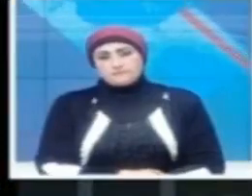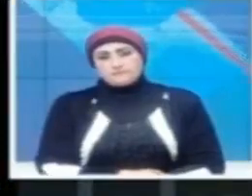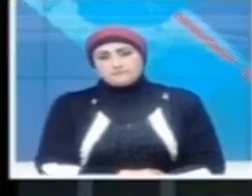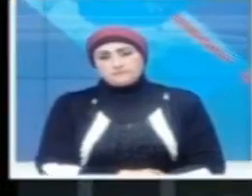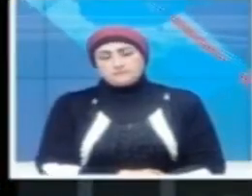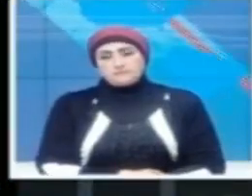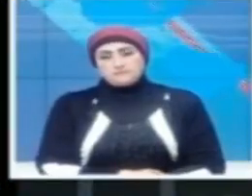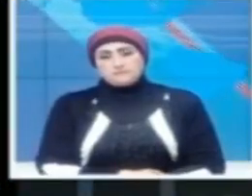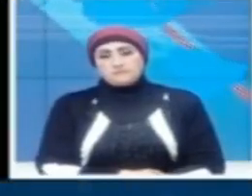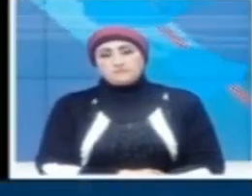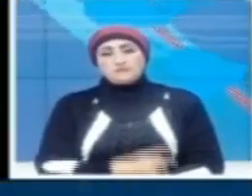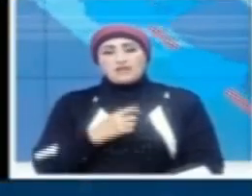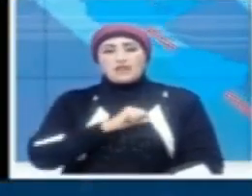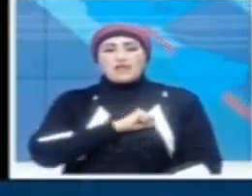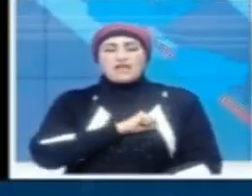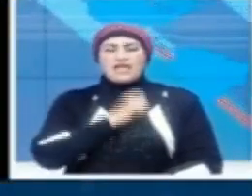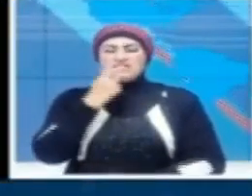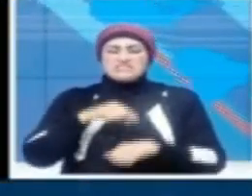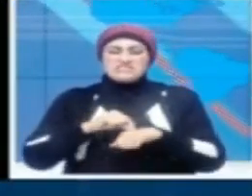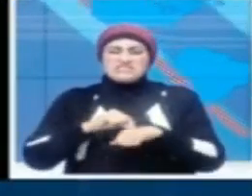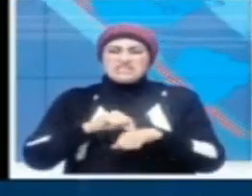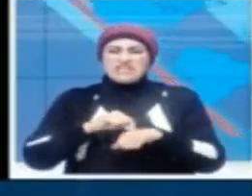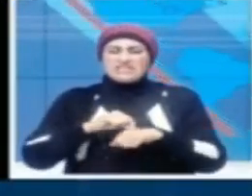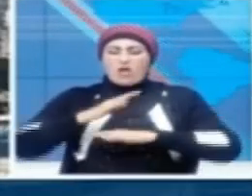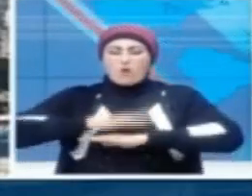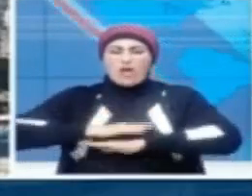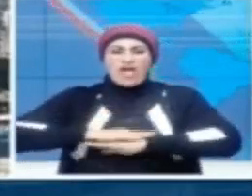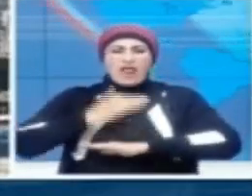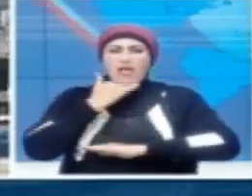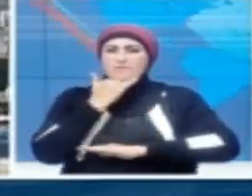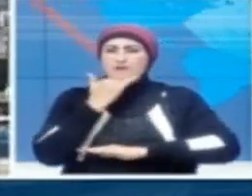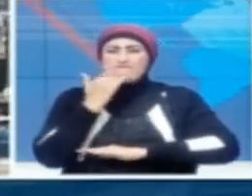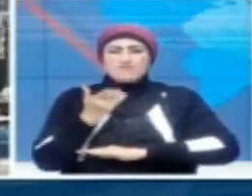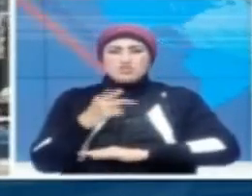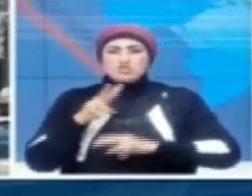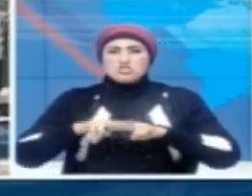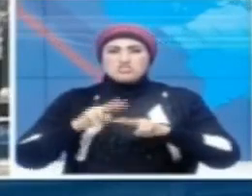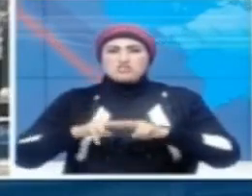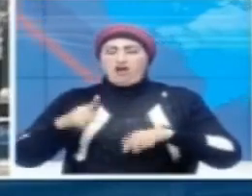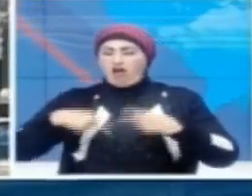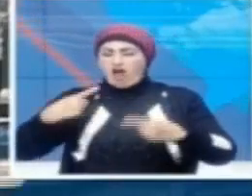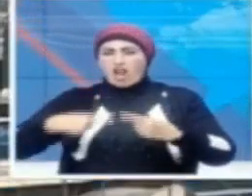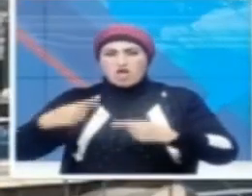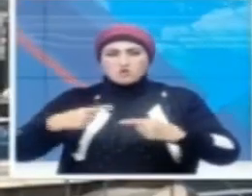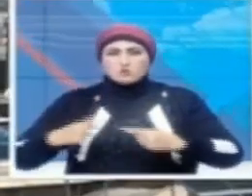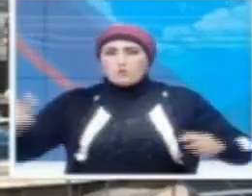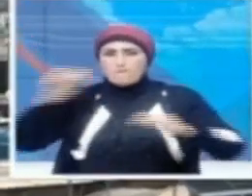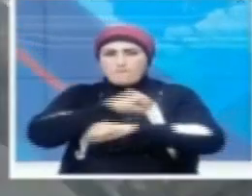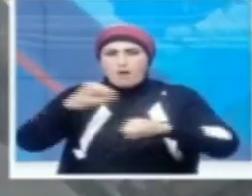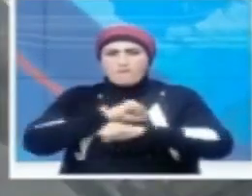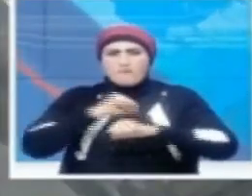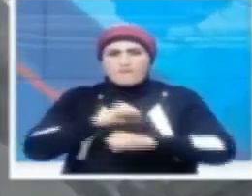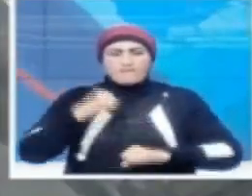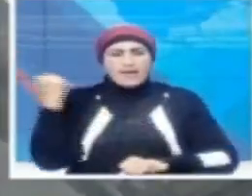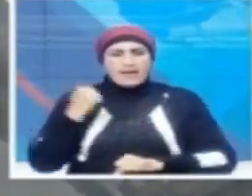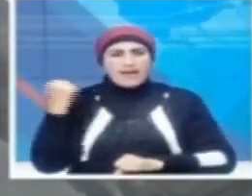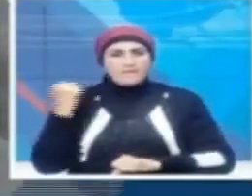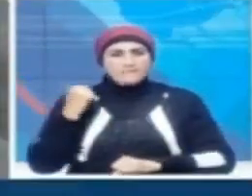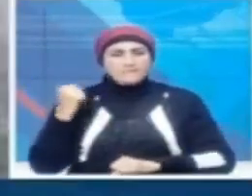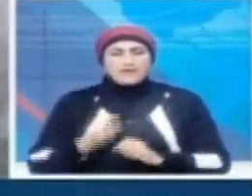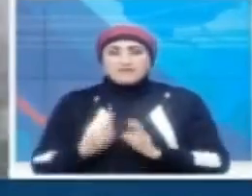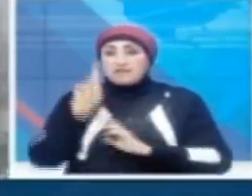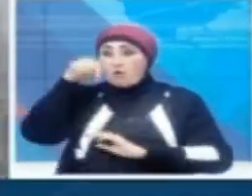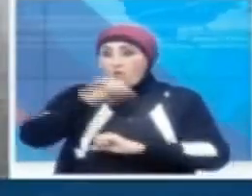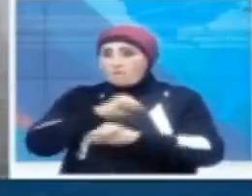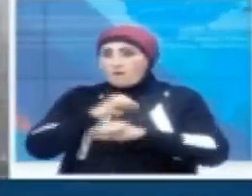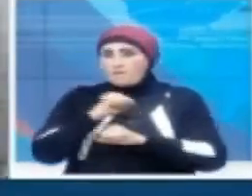بدون رادع إنساني أو أخلاقي أو دولي، تستمر إسرائيل في تصعيد الوضع في قطاع غزة من خلال قصف رفح في